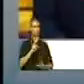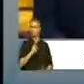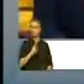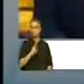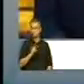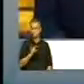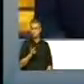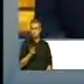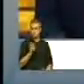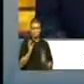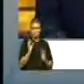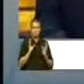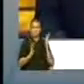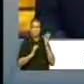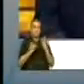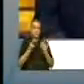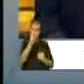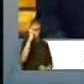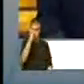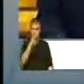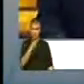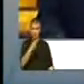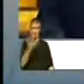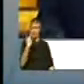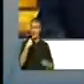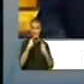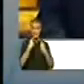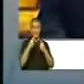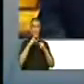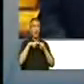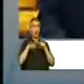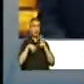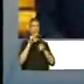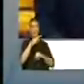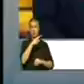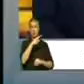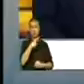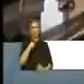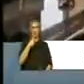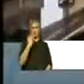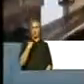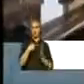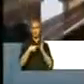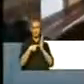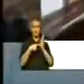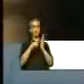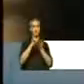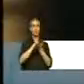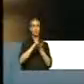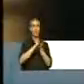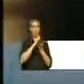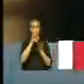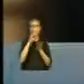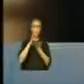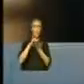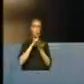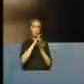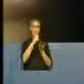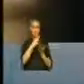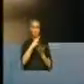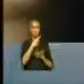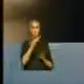היא ממש יחסית לא סוערת, אתה זוכר? ימים ספורים אחרי בחירתו שאני כיסיתי עבורכם בניו יורק ובמקורות אחרים,